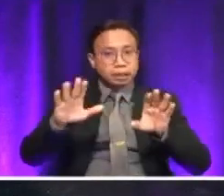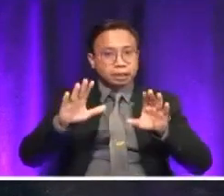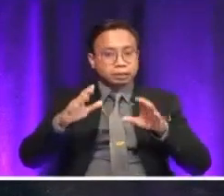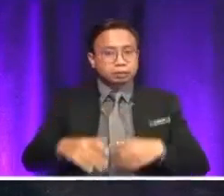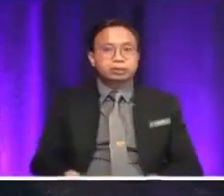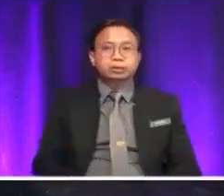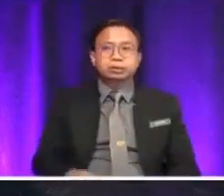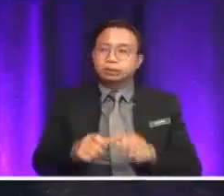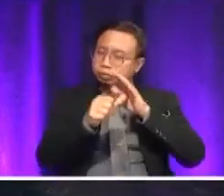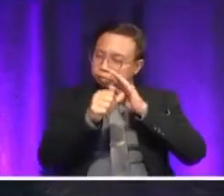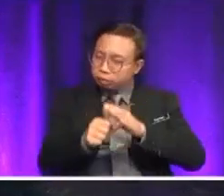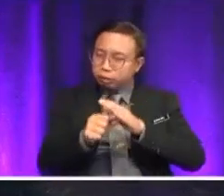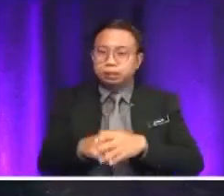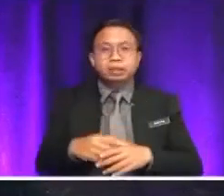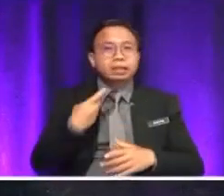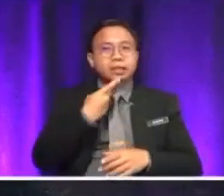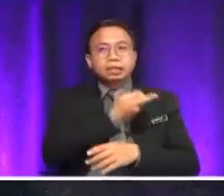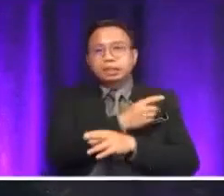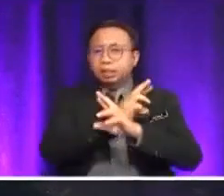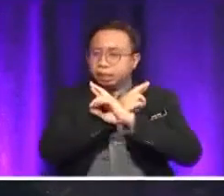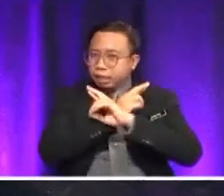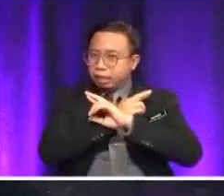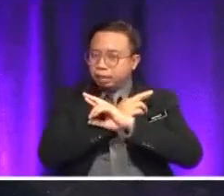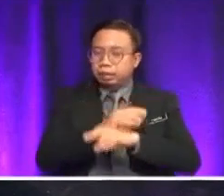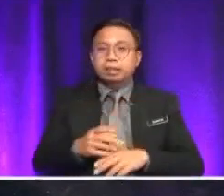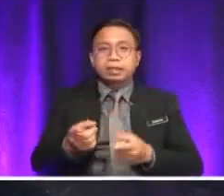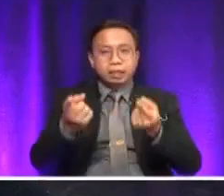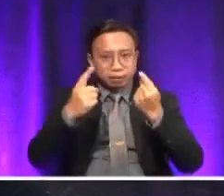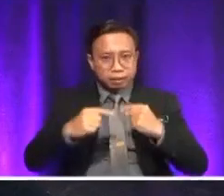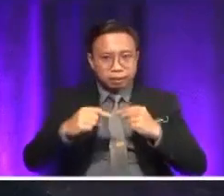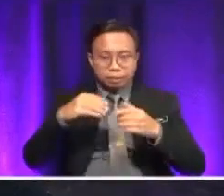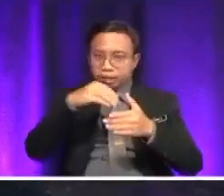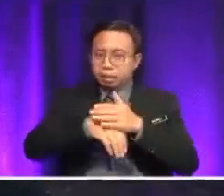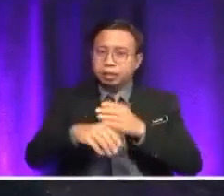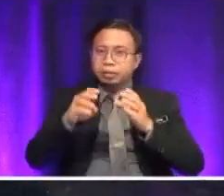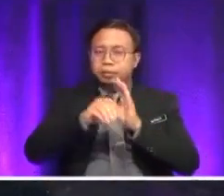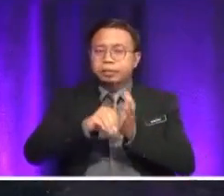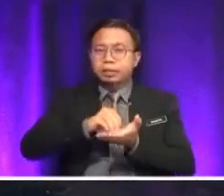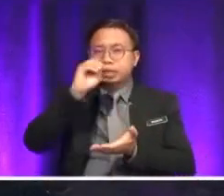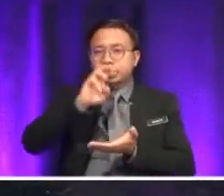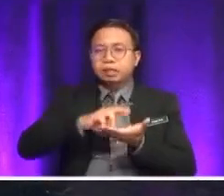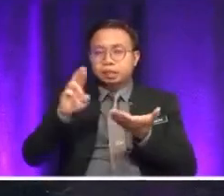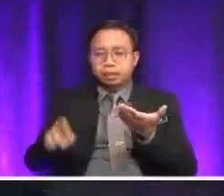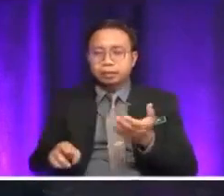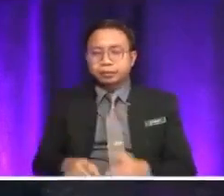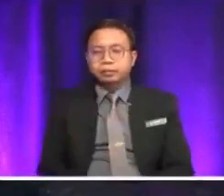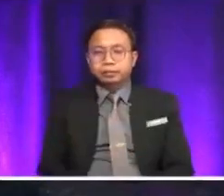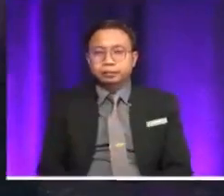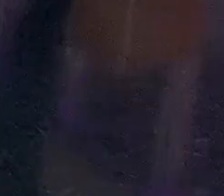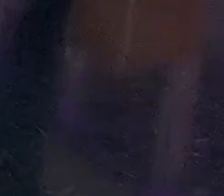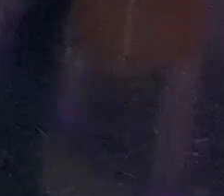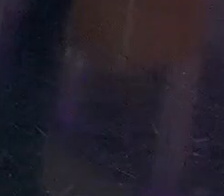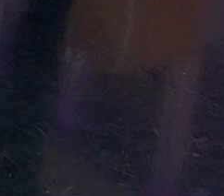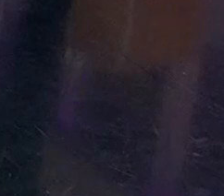stres. Memori kat rumah pun jangan stres. Kita berhenti rehat dululah ya. Kita akan kembali selepas ini dalam menengah rendah. Tarik